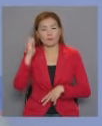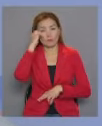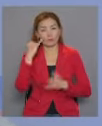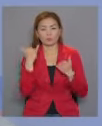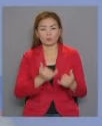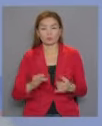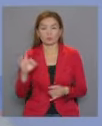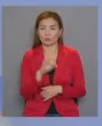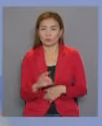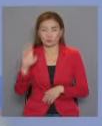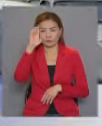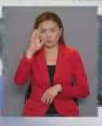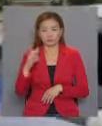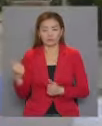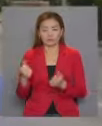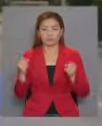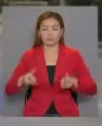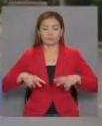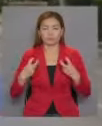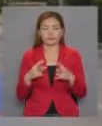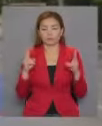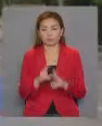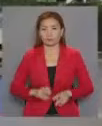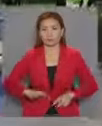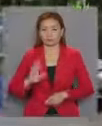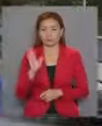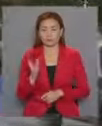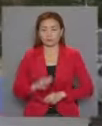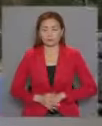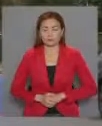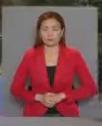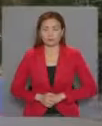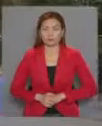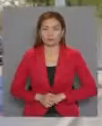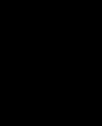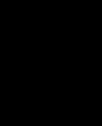қою керектігінде үкімет жанындағы арнайы комиссия ұсынысымен шешілген абзал.